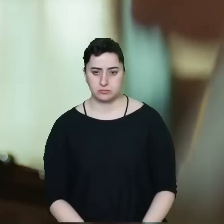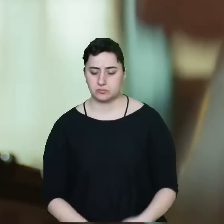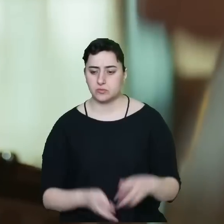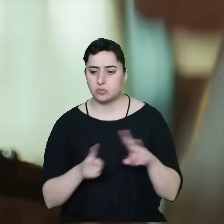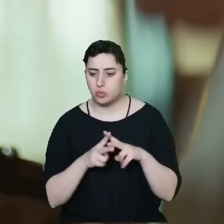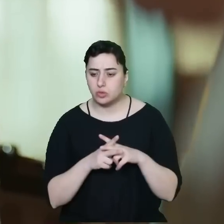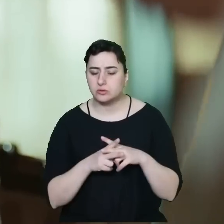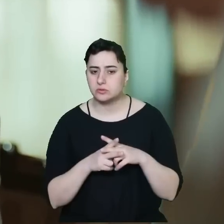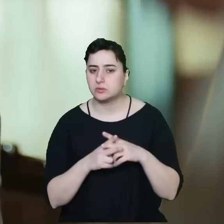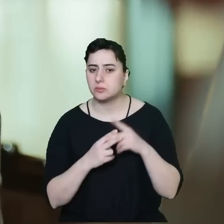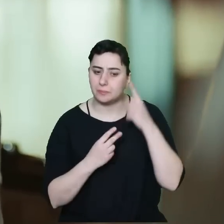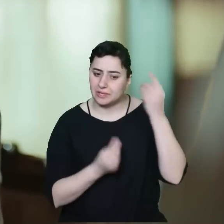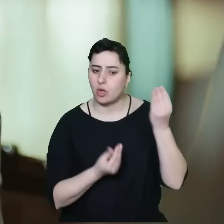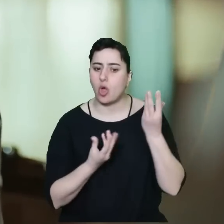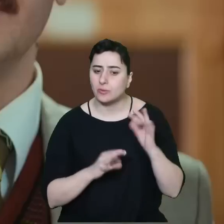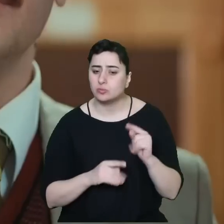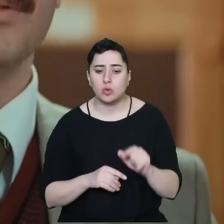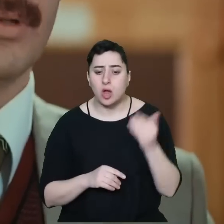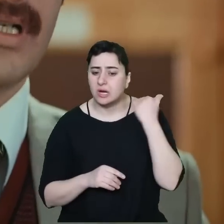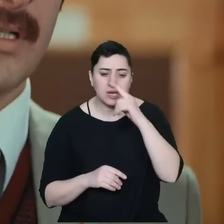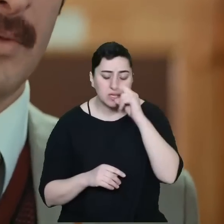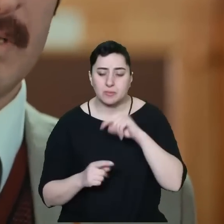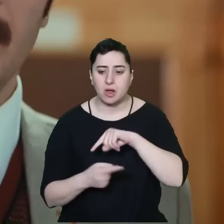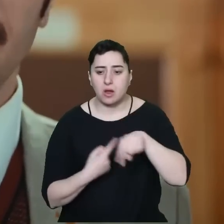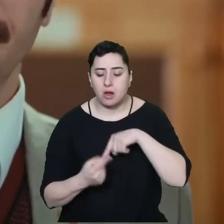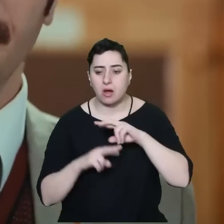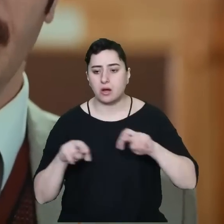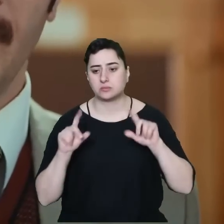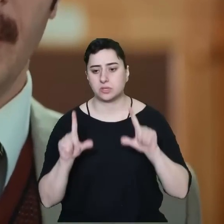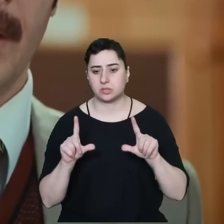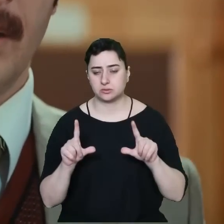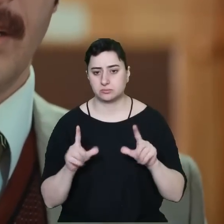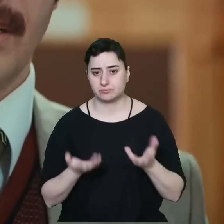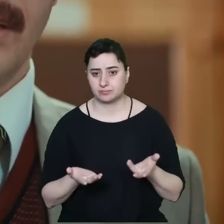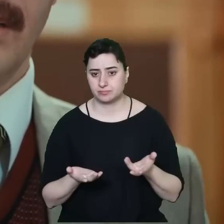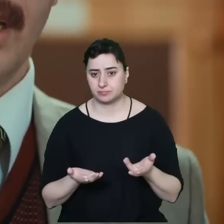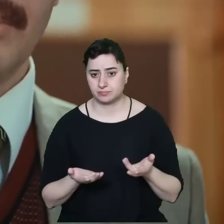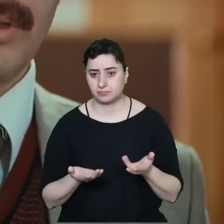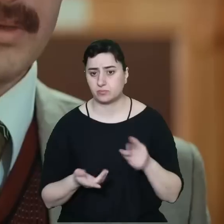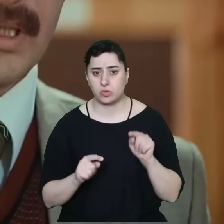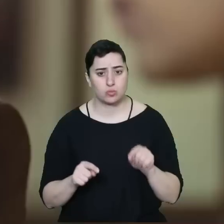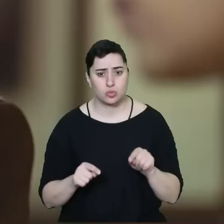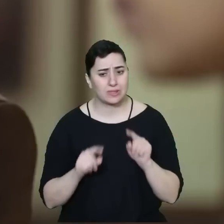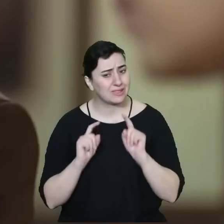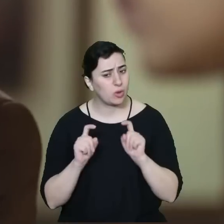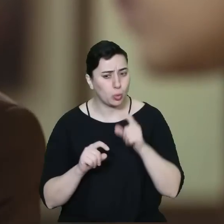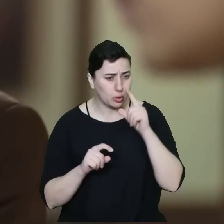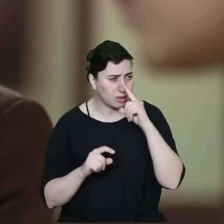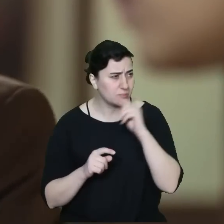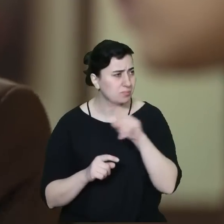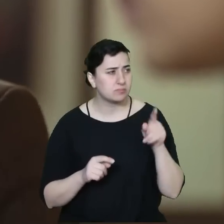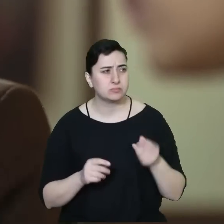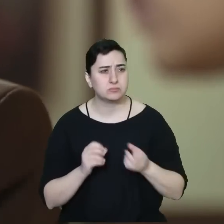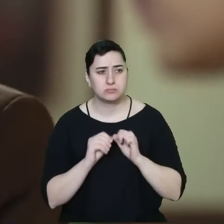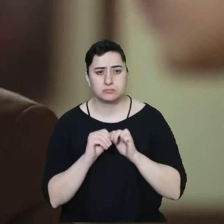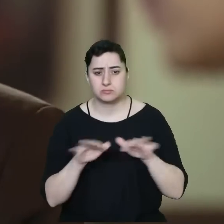Henüz polise intikal etmemişken bu olayın arkasında kimlerin olduğunu araştırmamız lazım. Yani böyle bir dedikodu kimin işine gelebilir